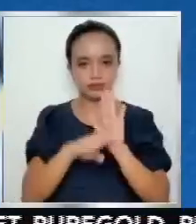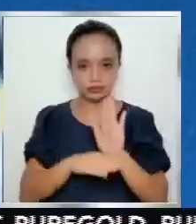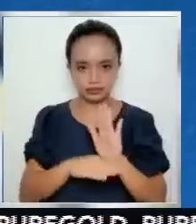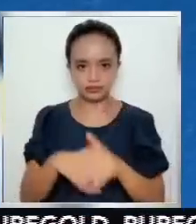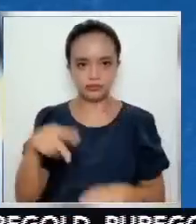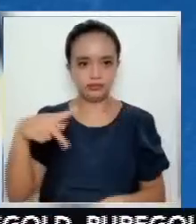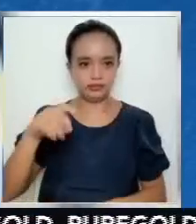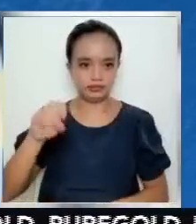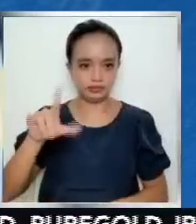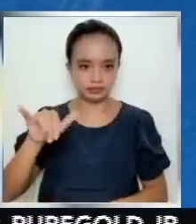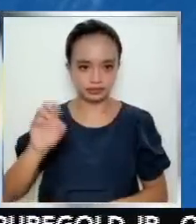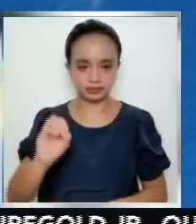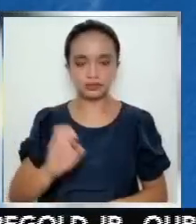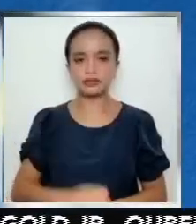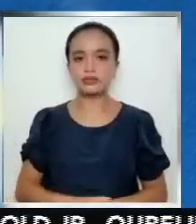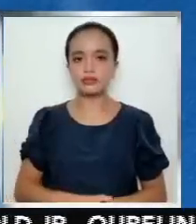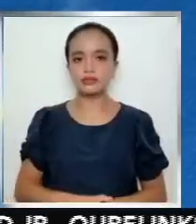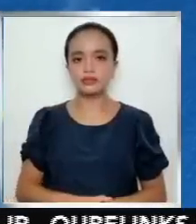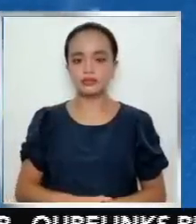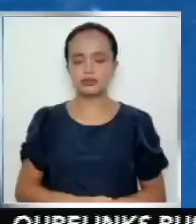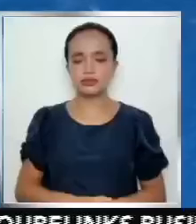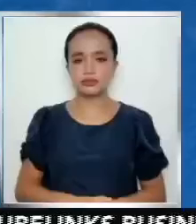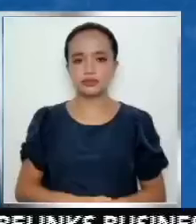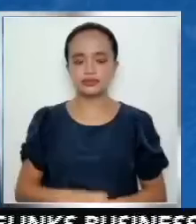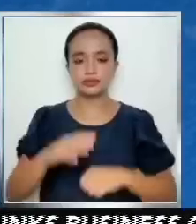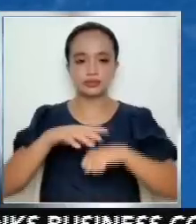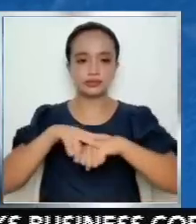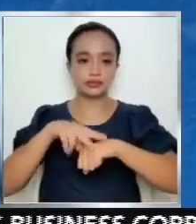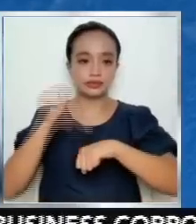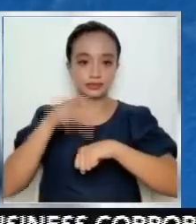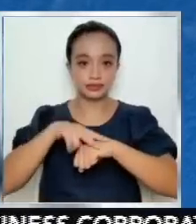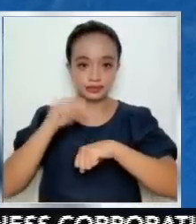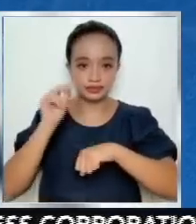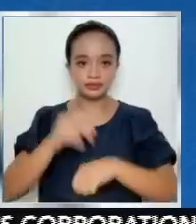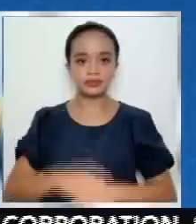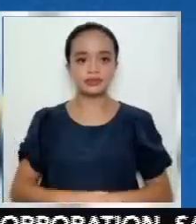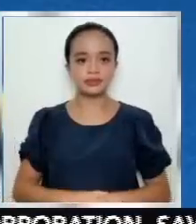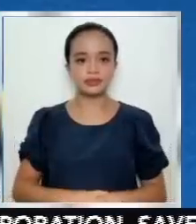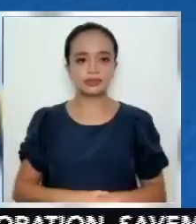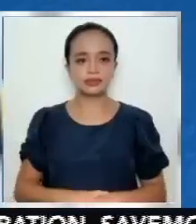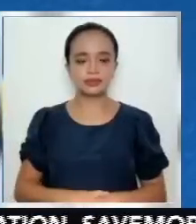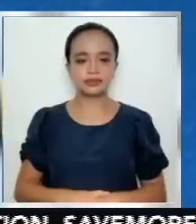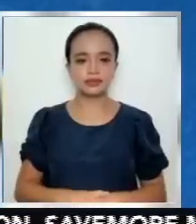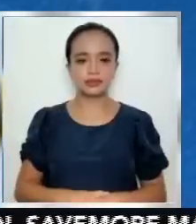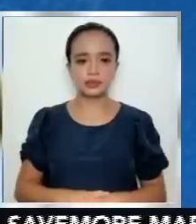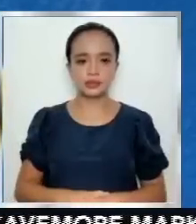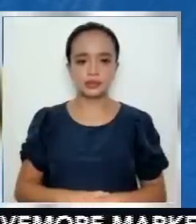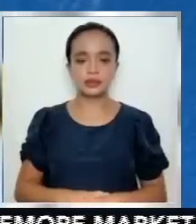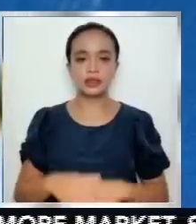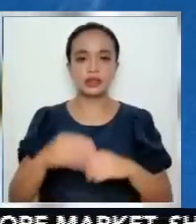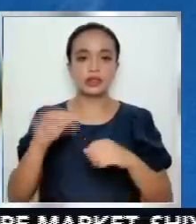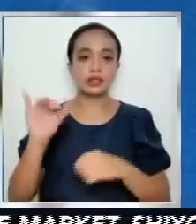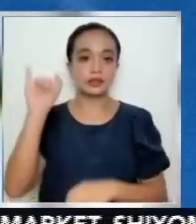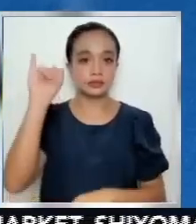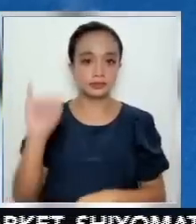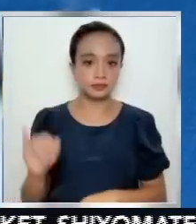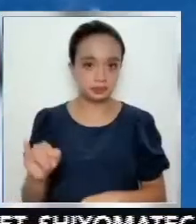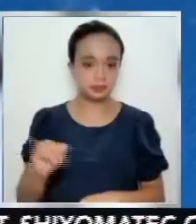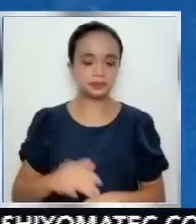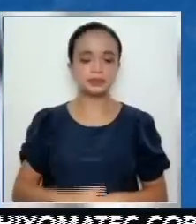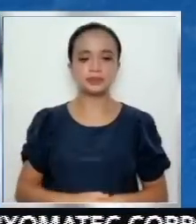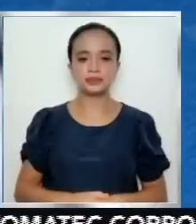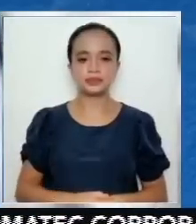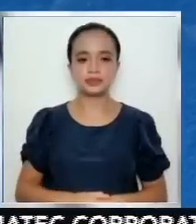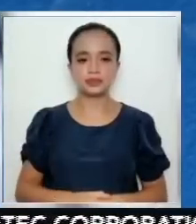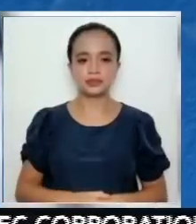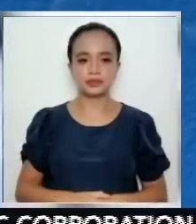northern portion ng Camarines Norte, dito sa northern at central portion ng Ilocos Sur, at dito rin sa may bandang yes,